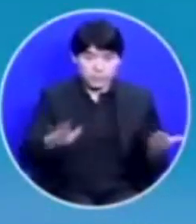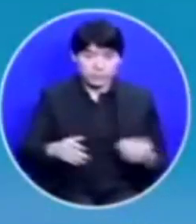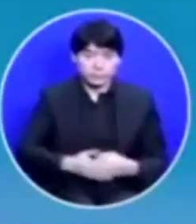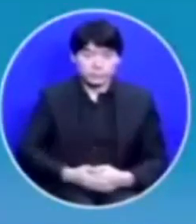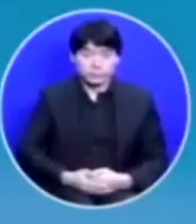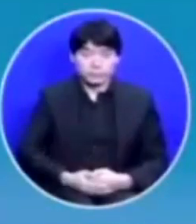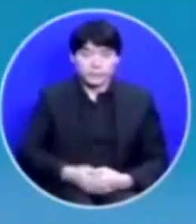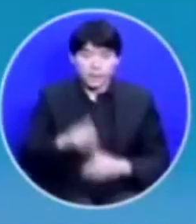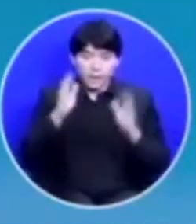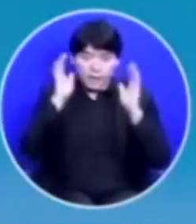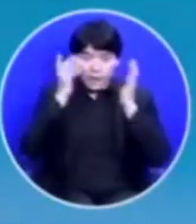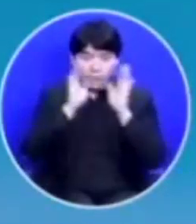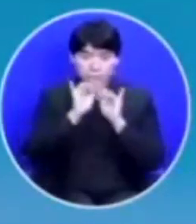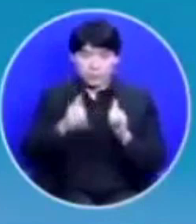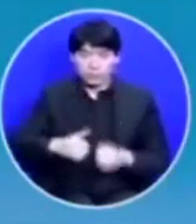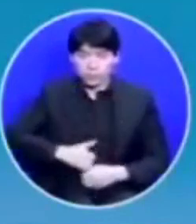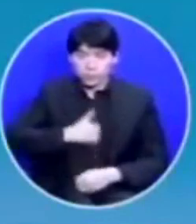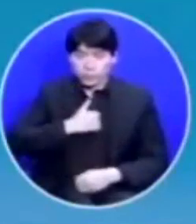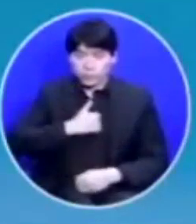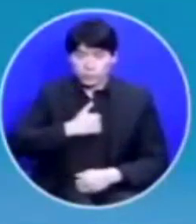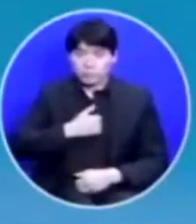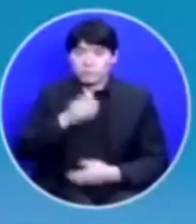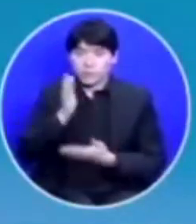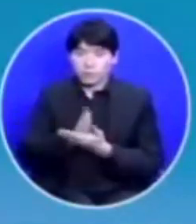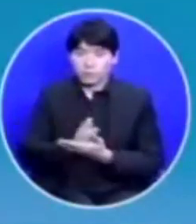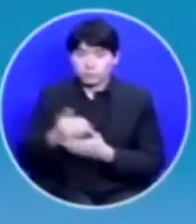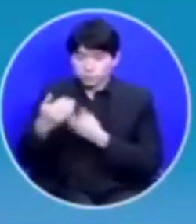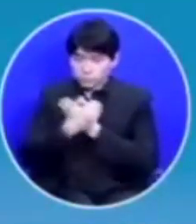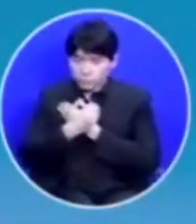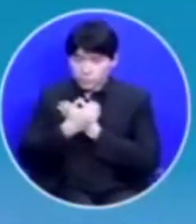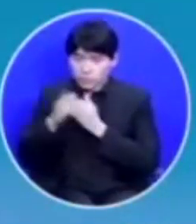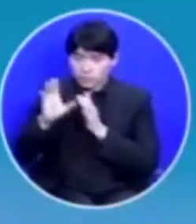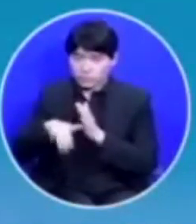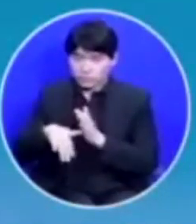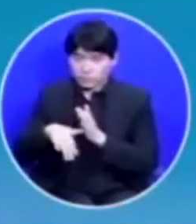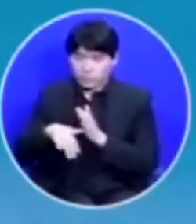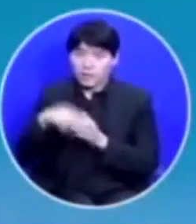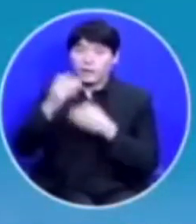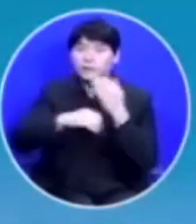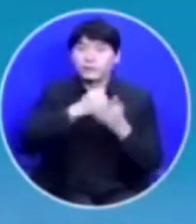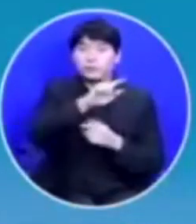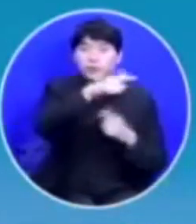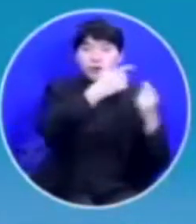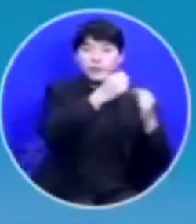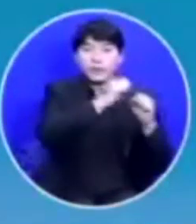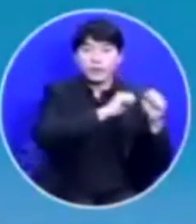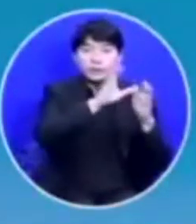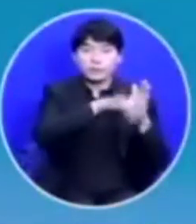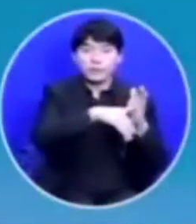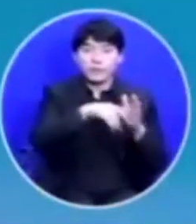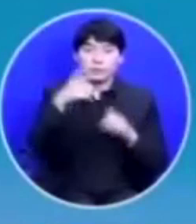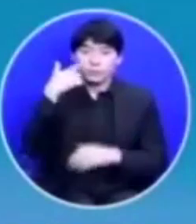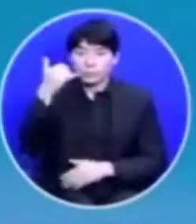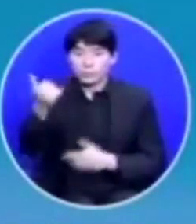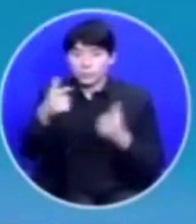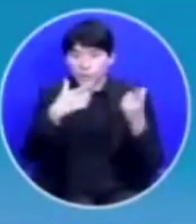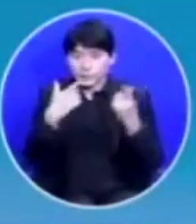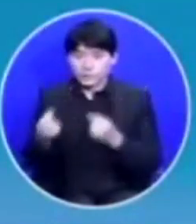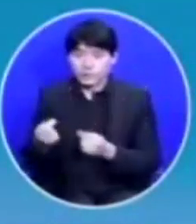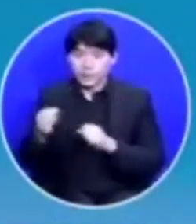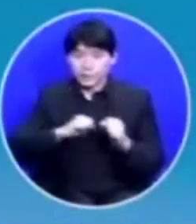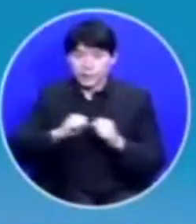아이를 노엽게 하지 말고 품어 주어야 할 때는 하나님이 그렇게 하실 때 부모가 그렇게 하라는 것입니다